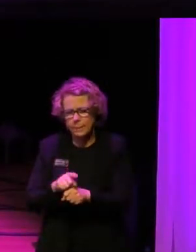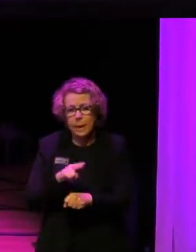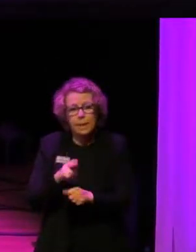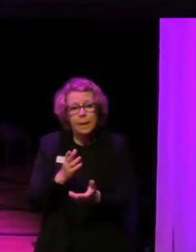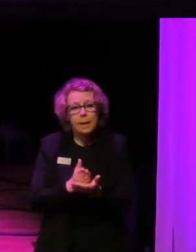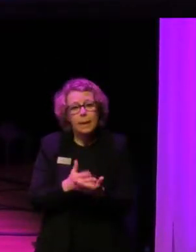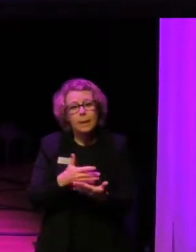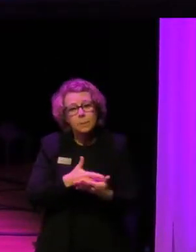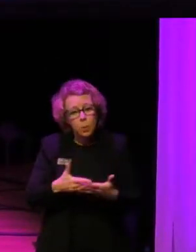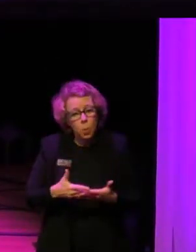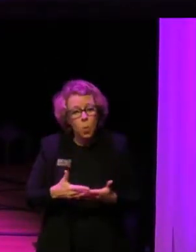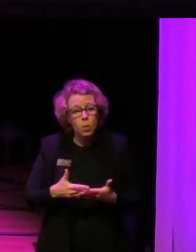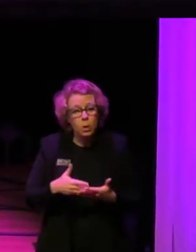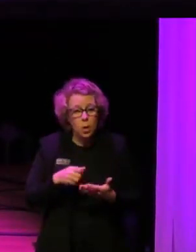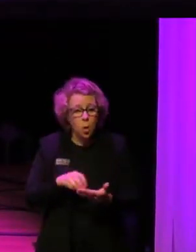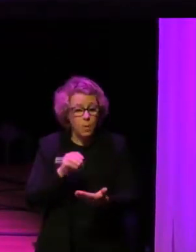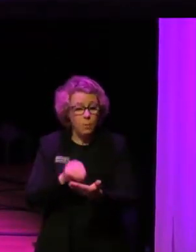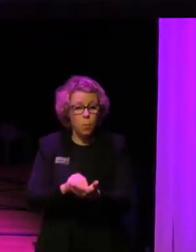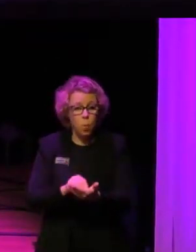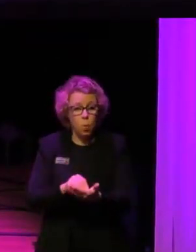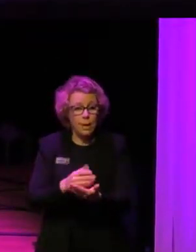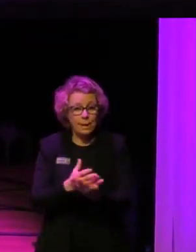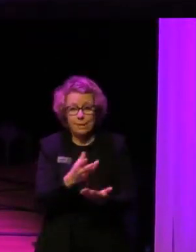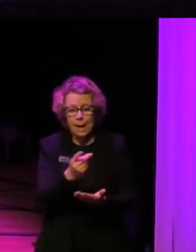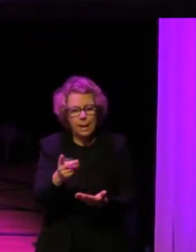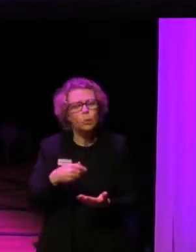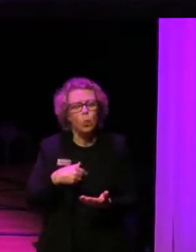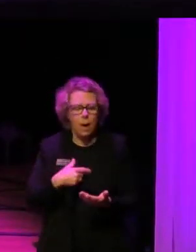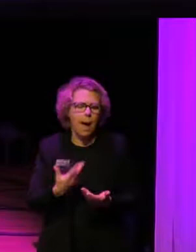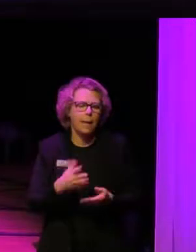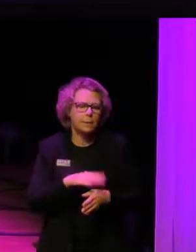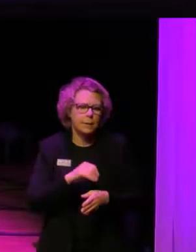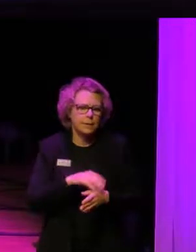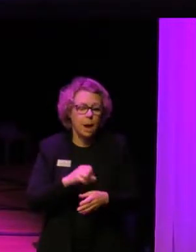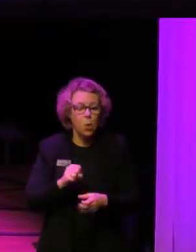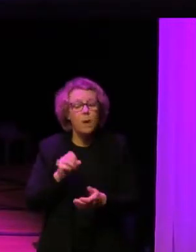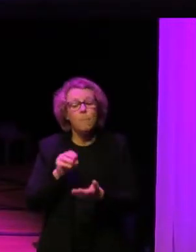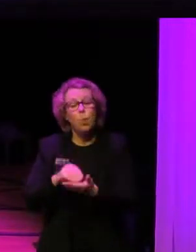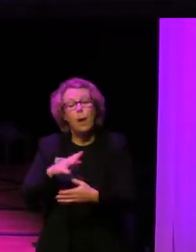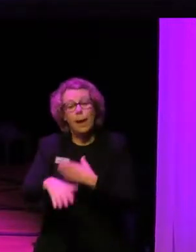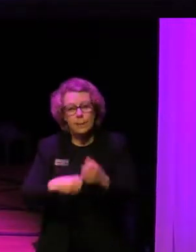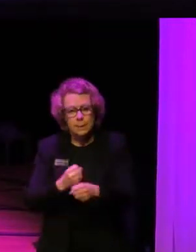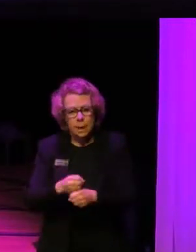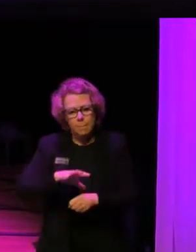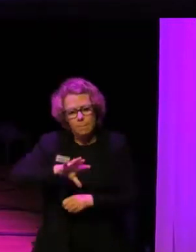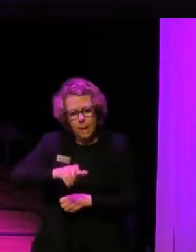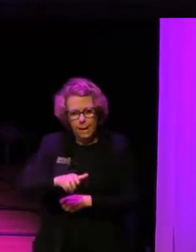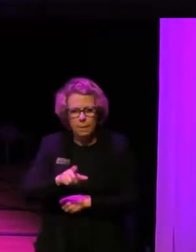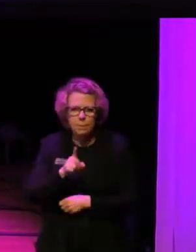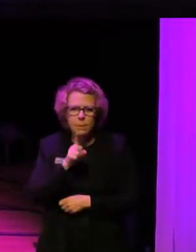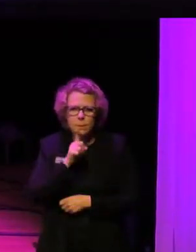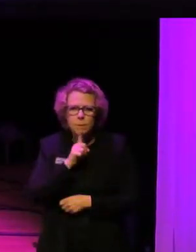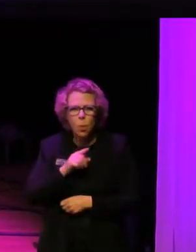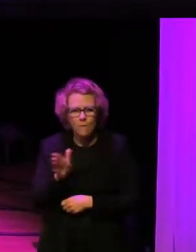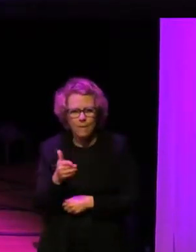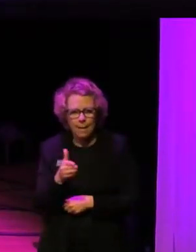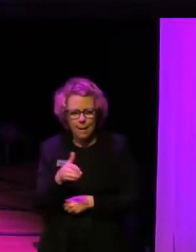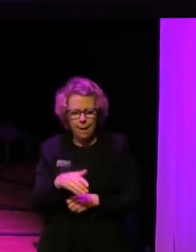inget annat uppges, är programmet på svenska. Är det så att det är på engelska, är det markerat med en liten flagga.